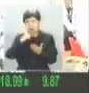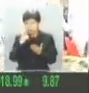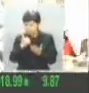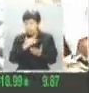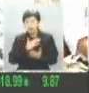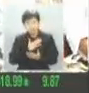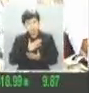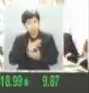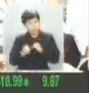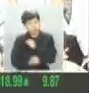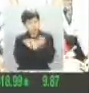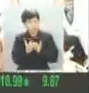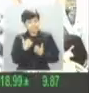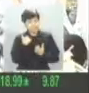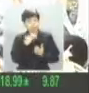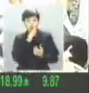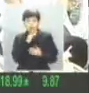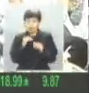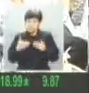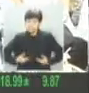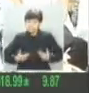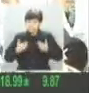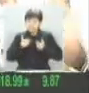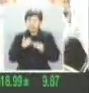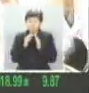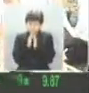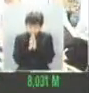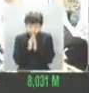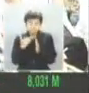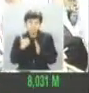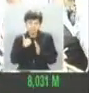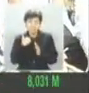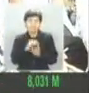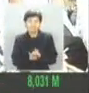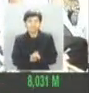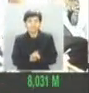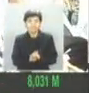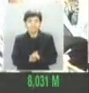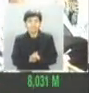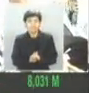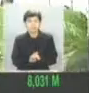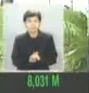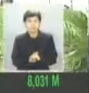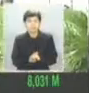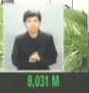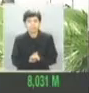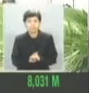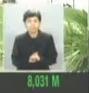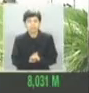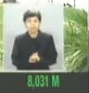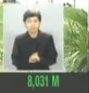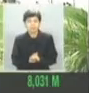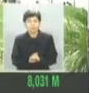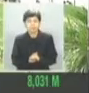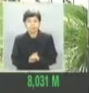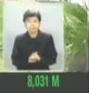ก็มีโอกาสคือถ้าเกิดท่านมีชีวิตเราก็เคยมากราบท่านกับเพื่อนๆเนี่ยค่ะทั้งกลุ่มกันนะคะ